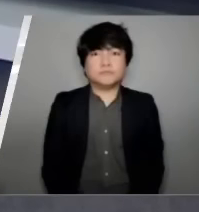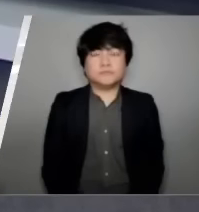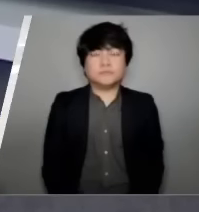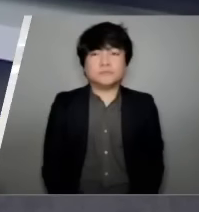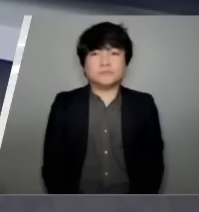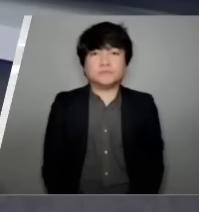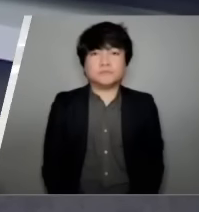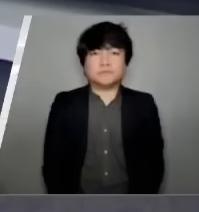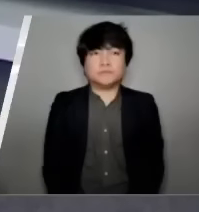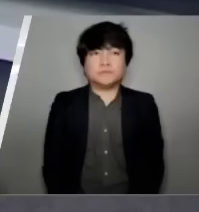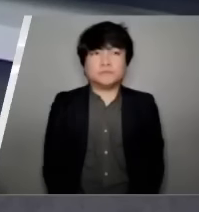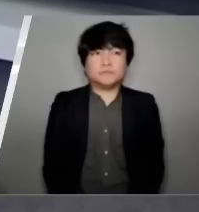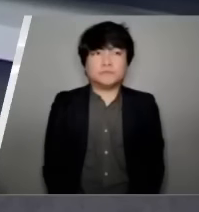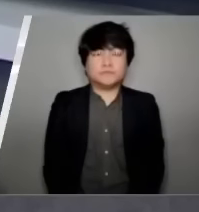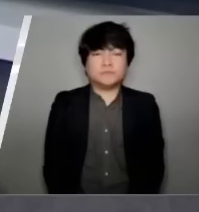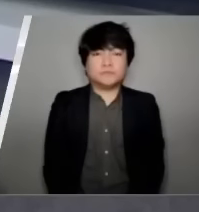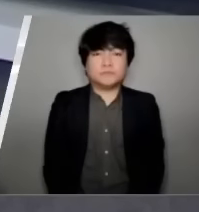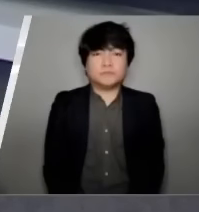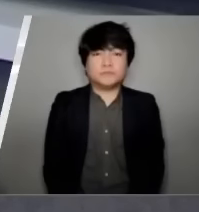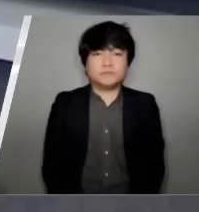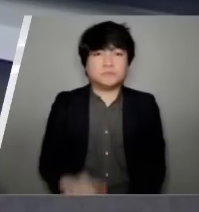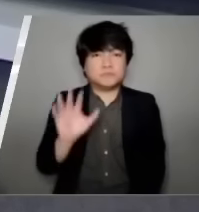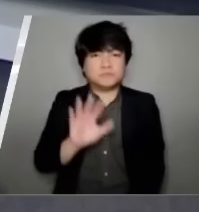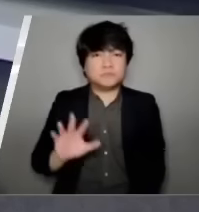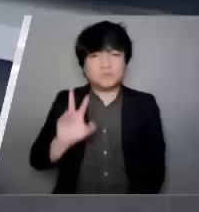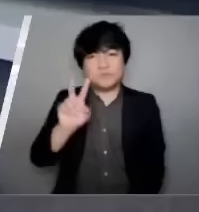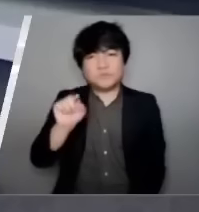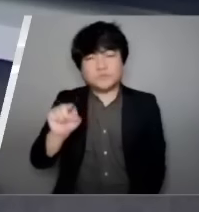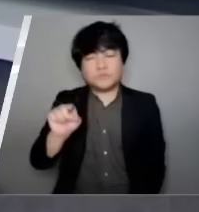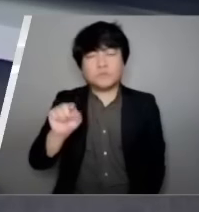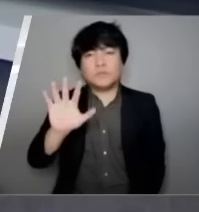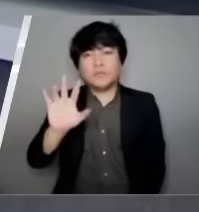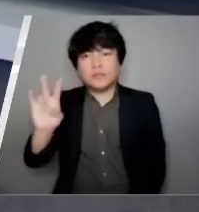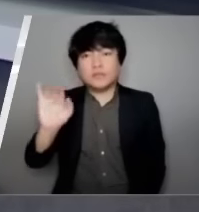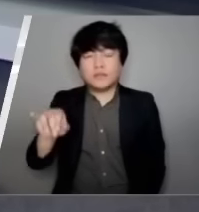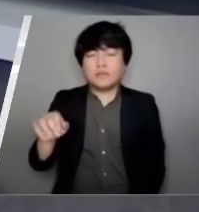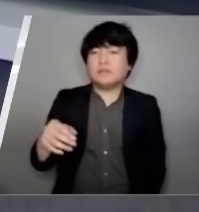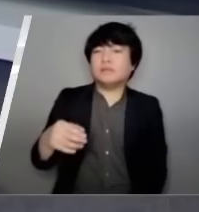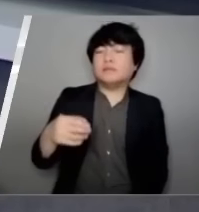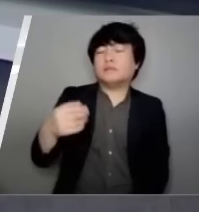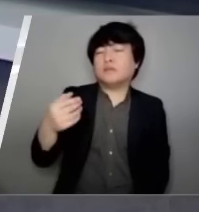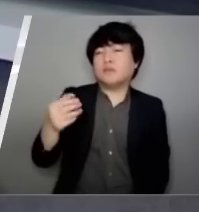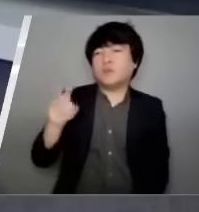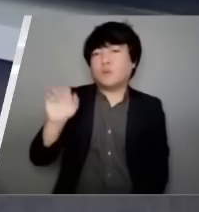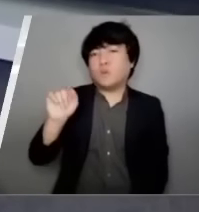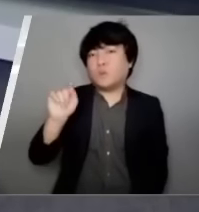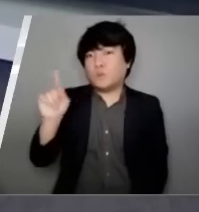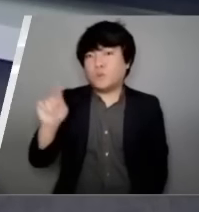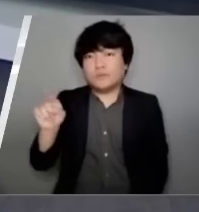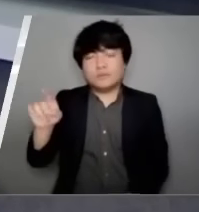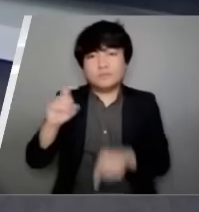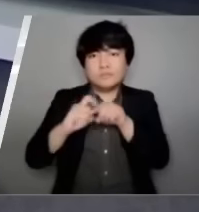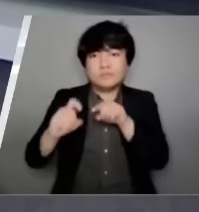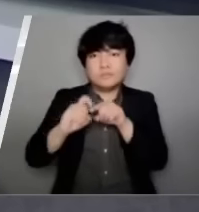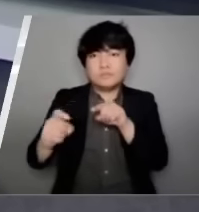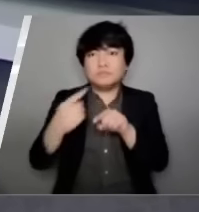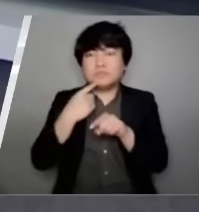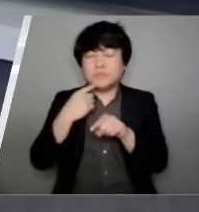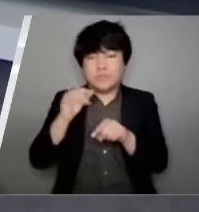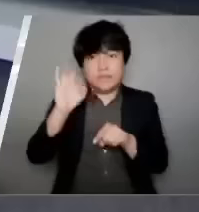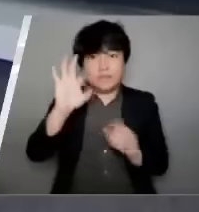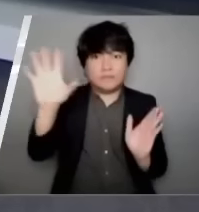Inatay ang lilikha ng aabot sa 2.57 gigawatts na kuryente kapag nag-operate na ng tuluyan ang floating solar project sa Laguna